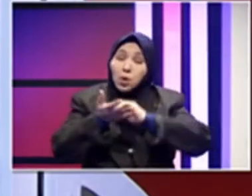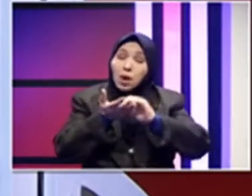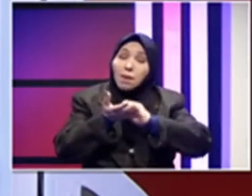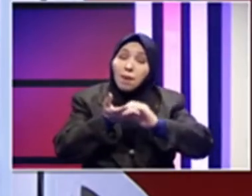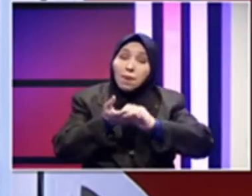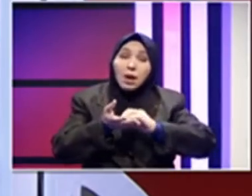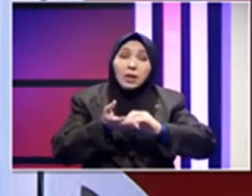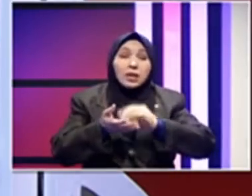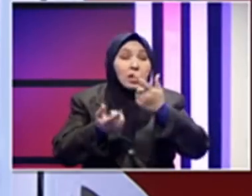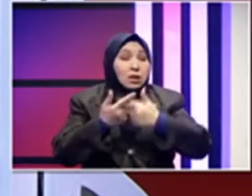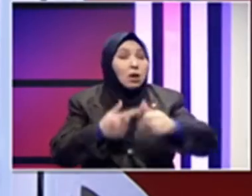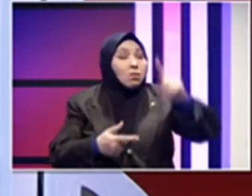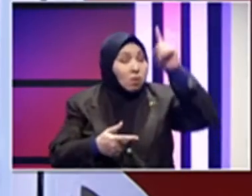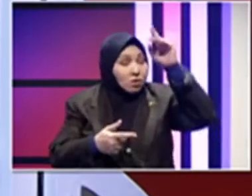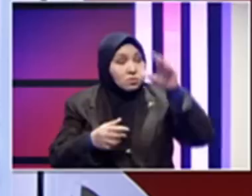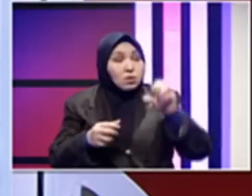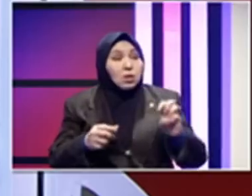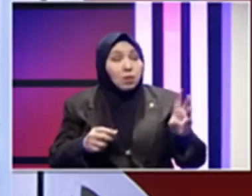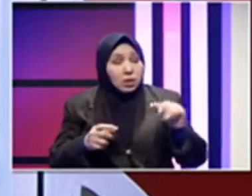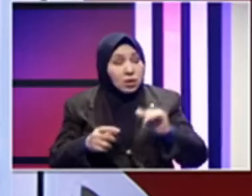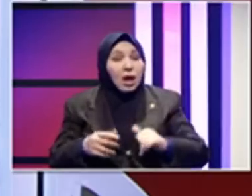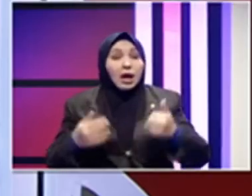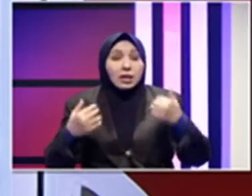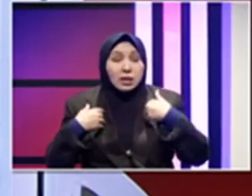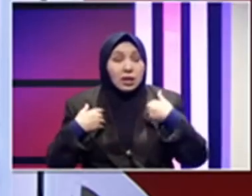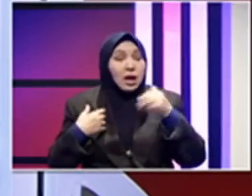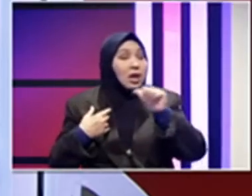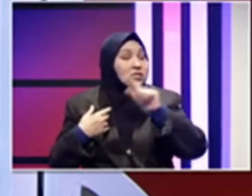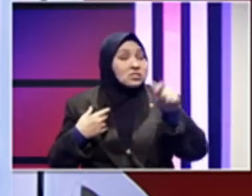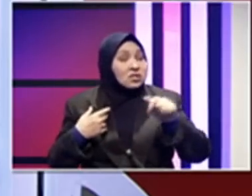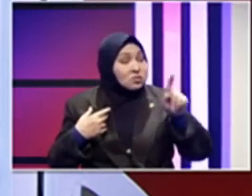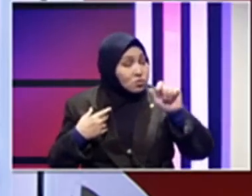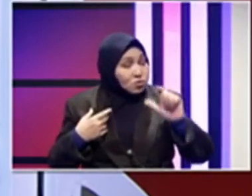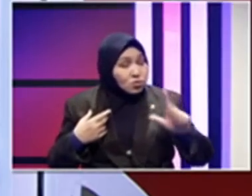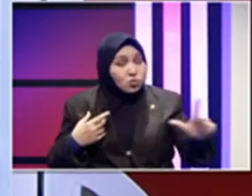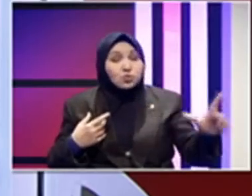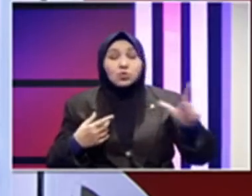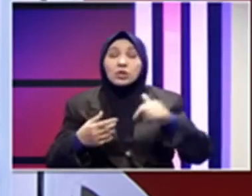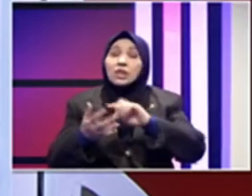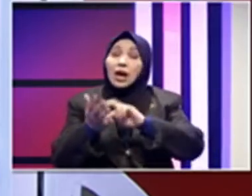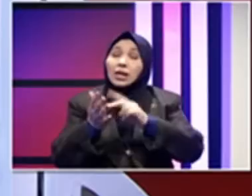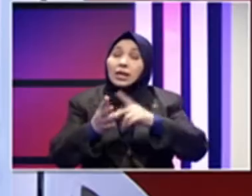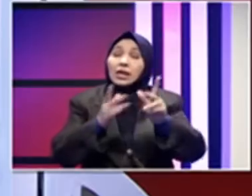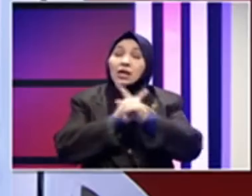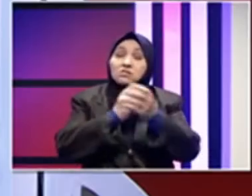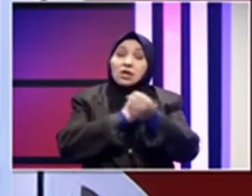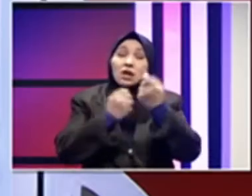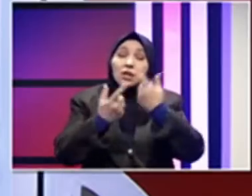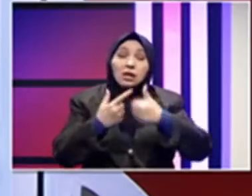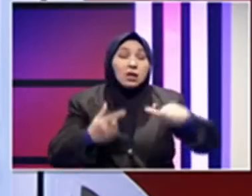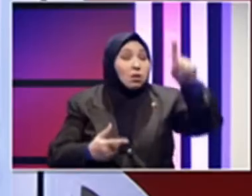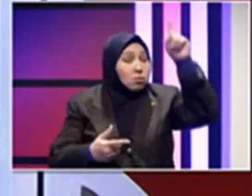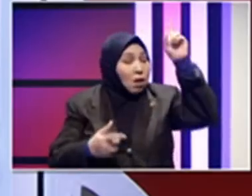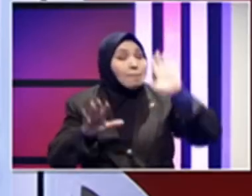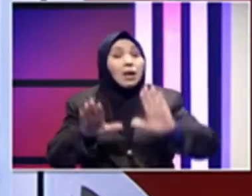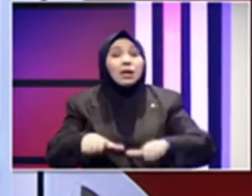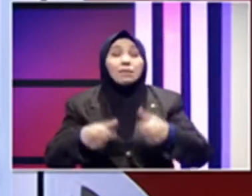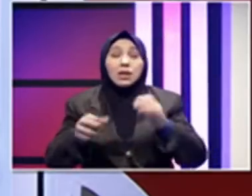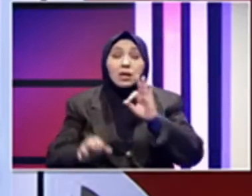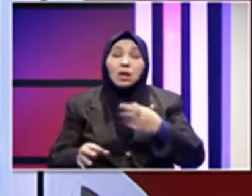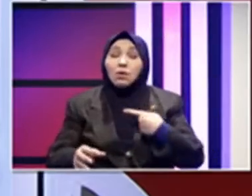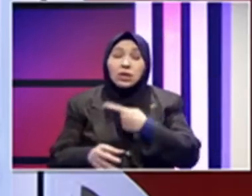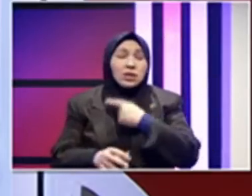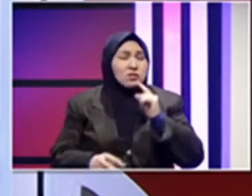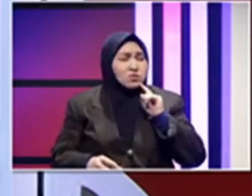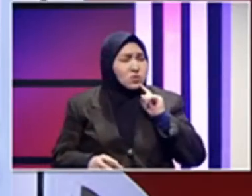Allah Subhanahu Wa Taala. Ya, jadi azizun ghafur itu sebagai satu tanda kasih sayang daripada Allah. Bagaimana kalau kita memang